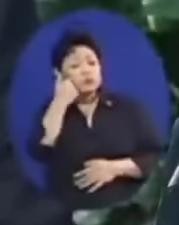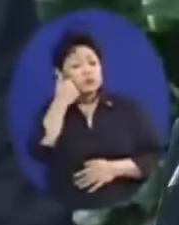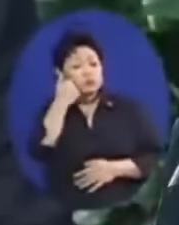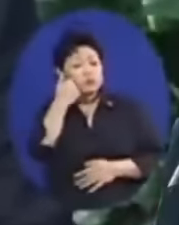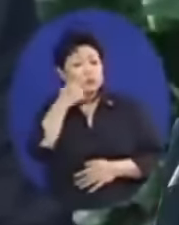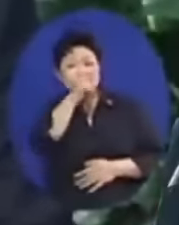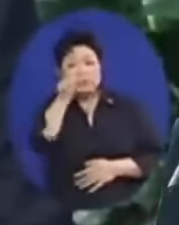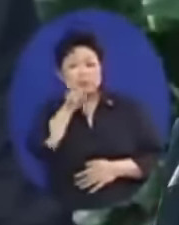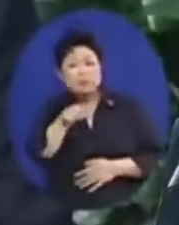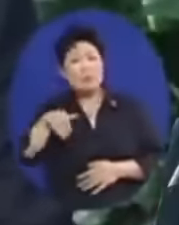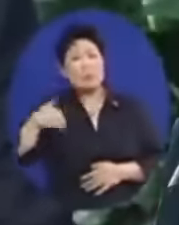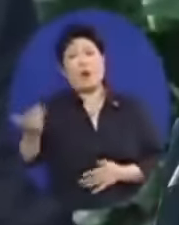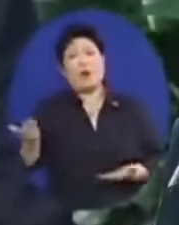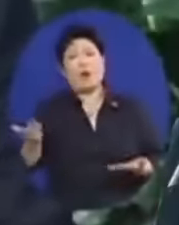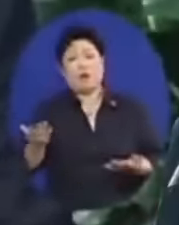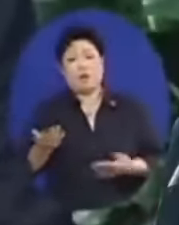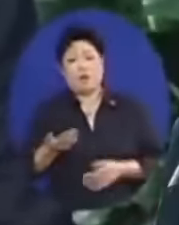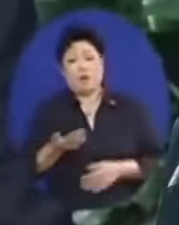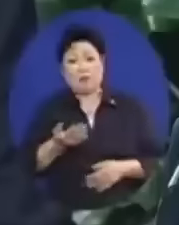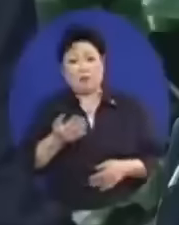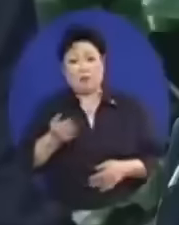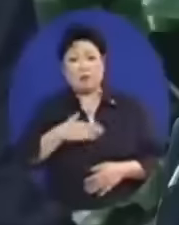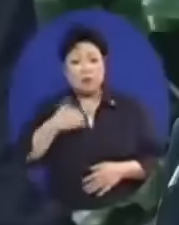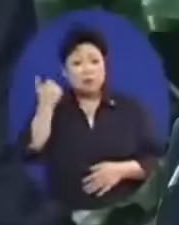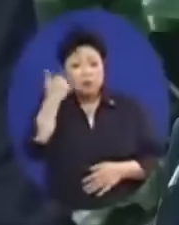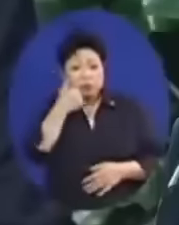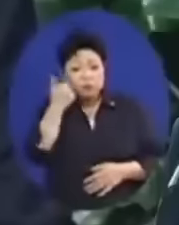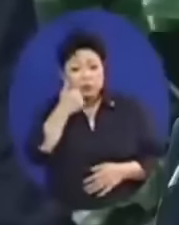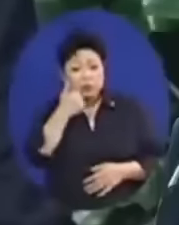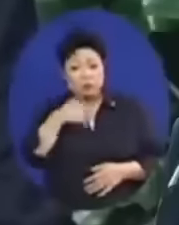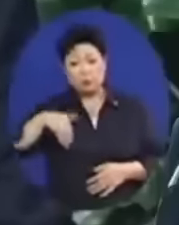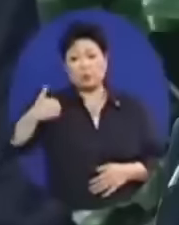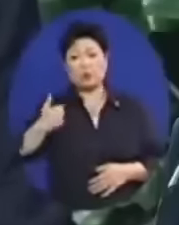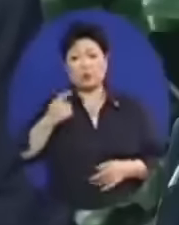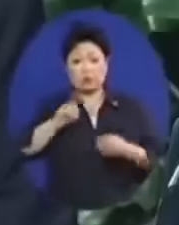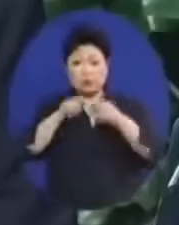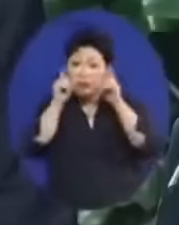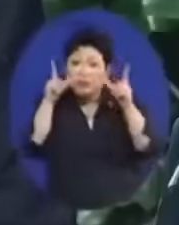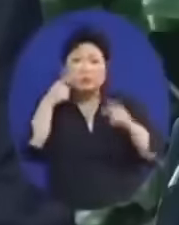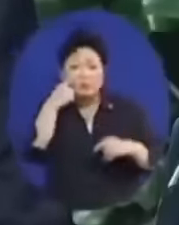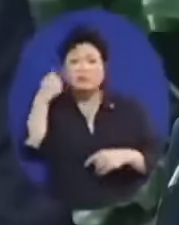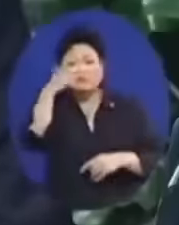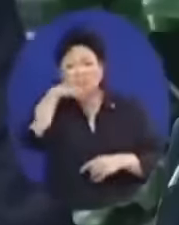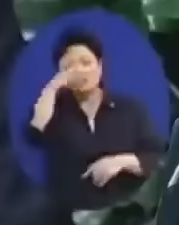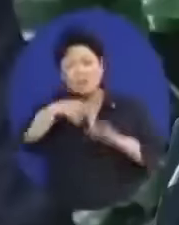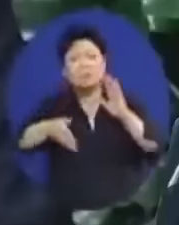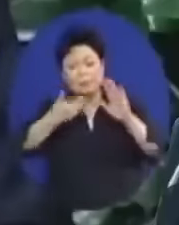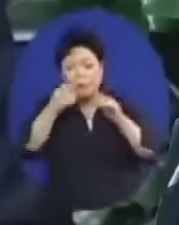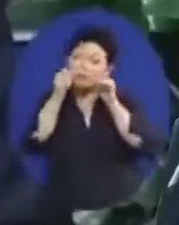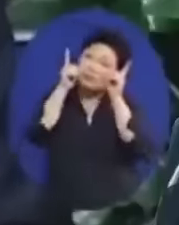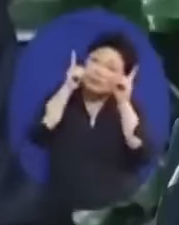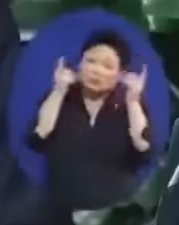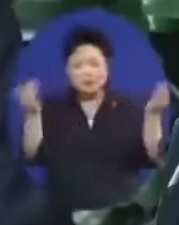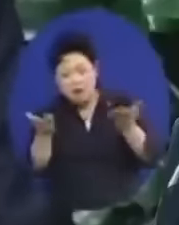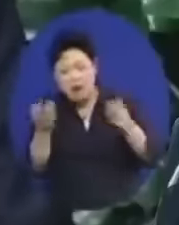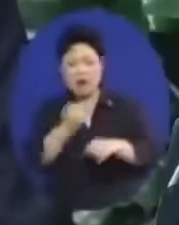모르면서도 내가 누군지 모르는 그것도 모른다는 것입니다. 그냥 밥 먹고 그냥 일어나고